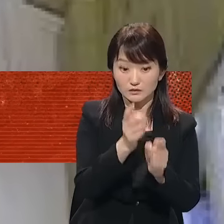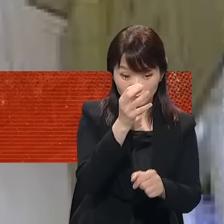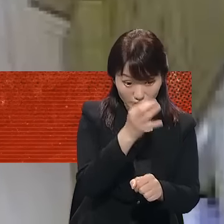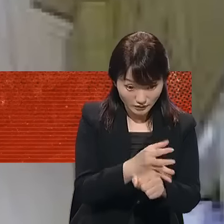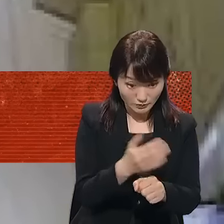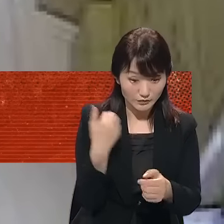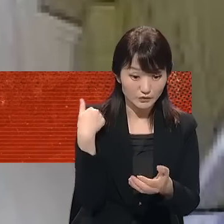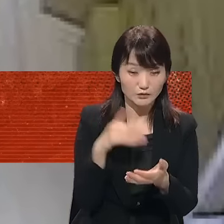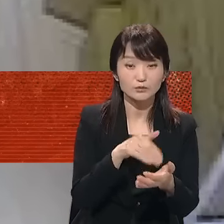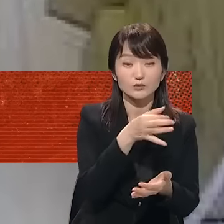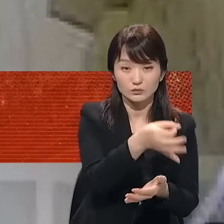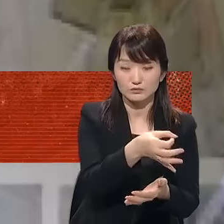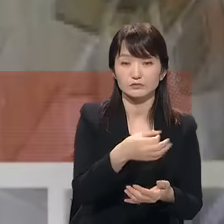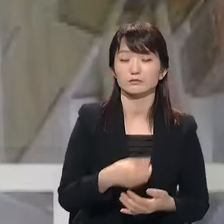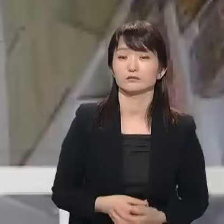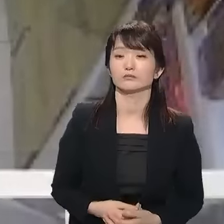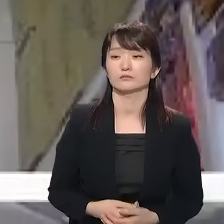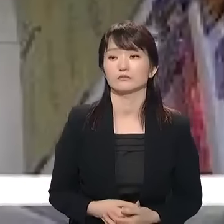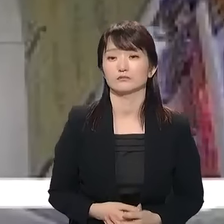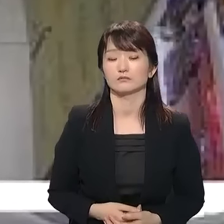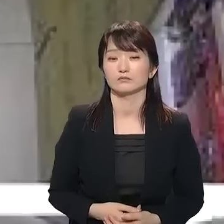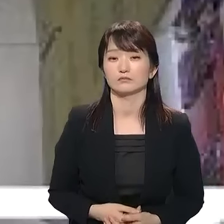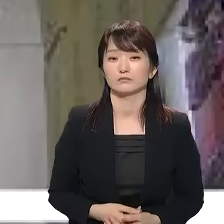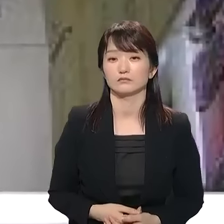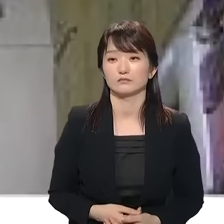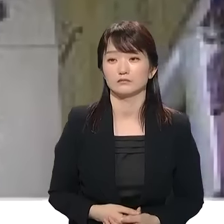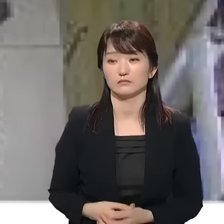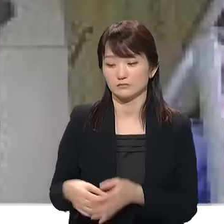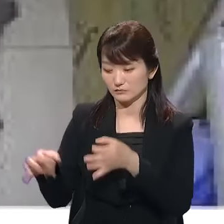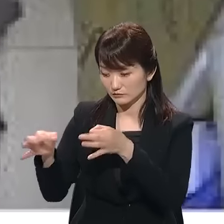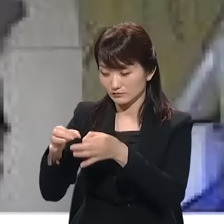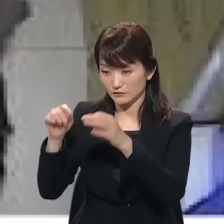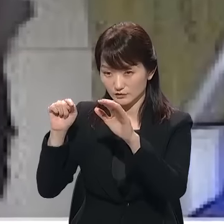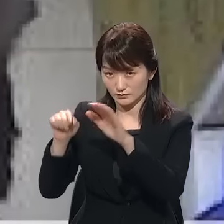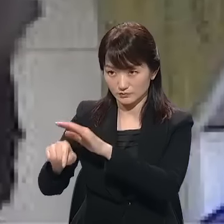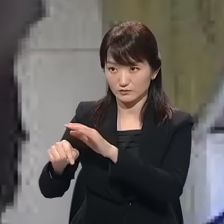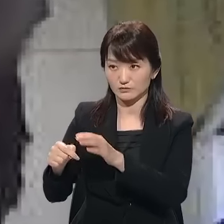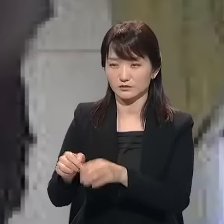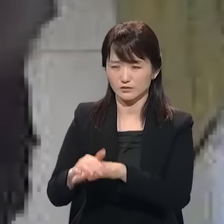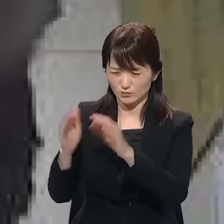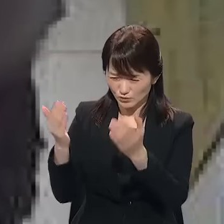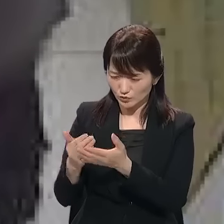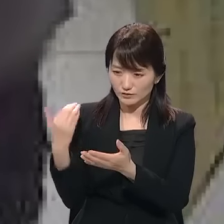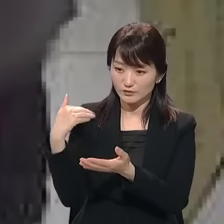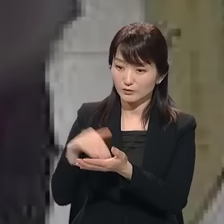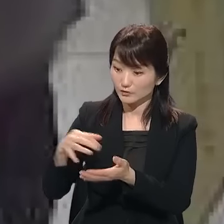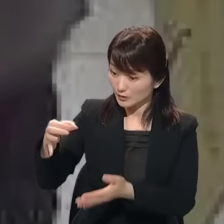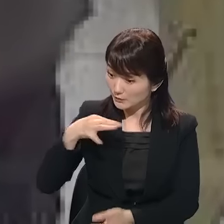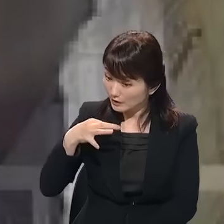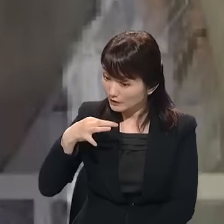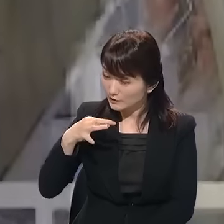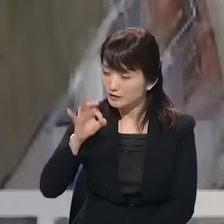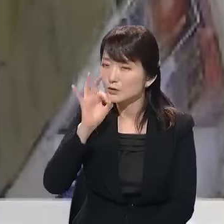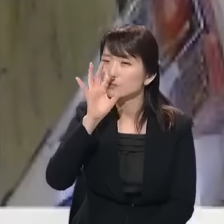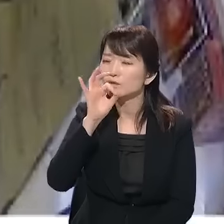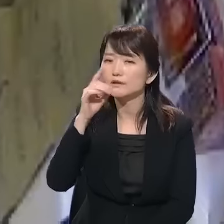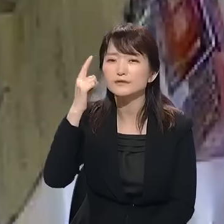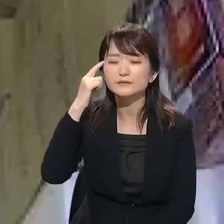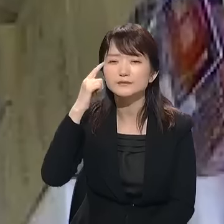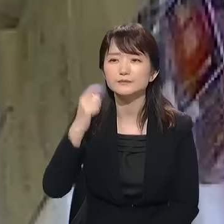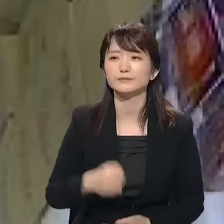했을 것이라고 얘기를 하고요. 다음에 이제 이 가게에 가서 전액 환불 가능하냐고 하니까 전액 환불 불가능하다. 그 이유가